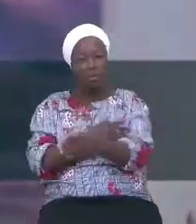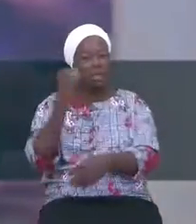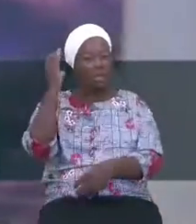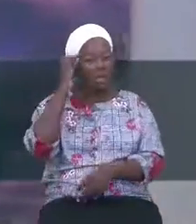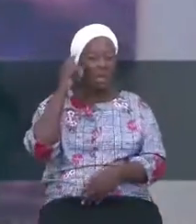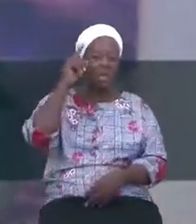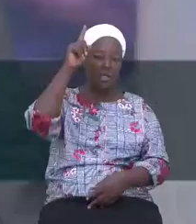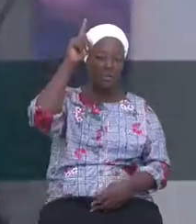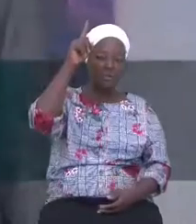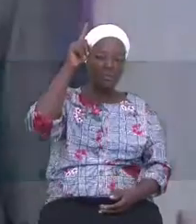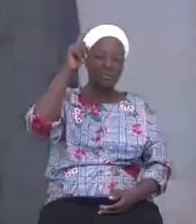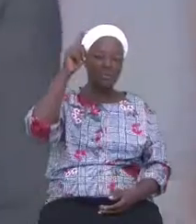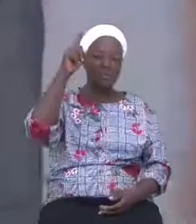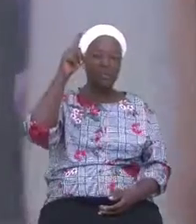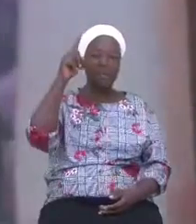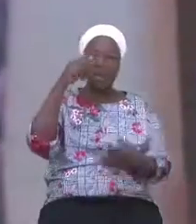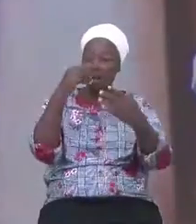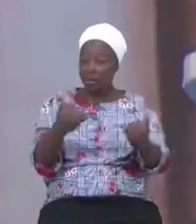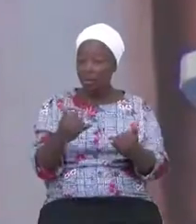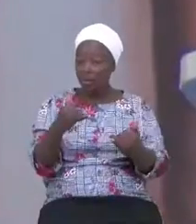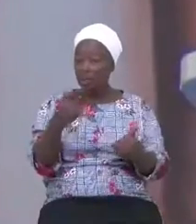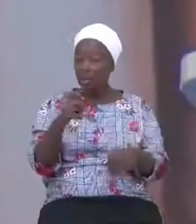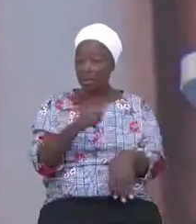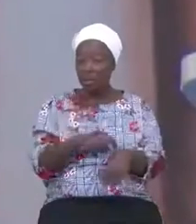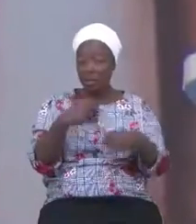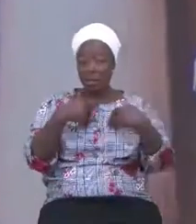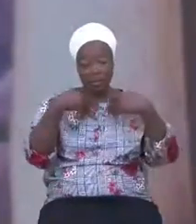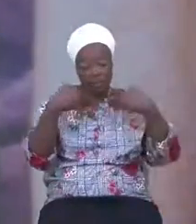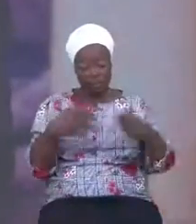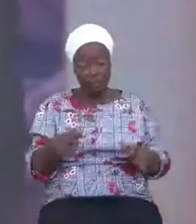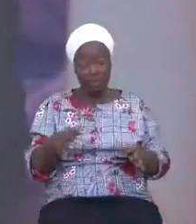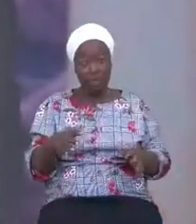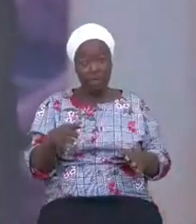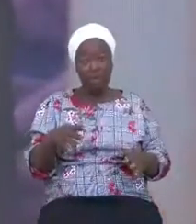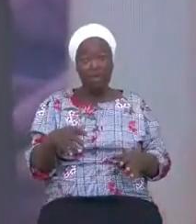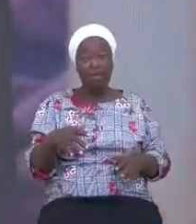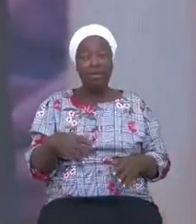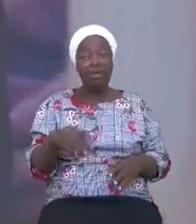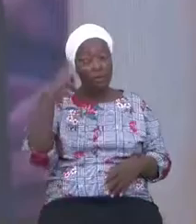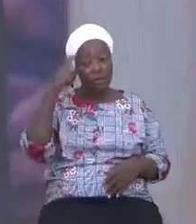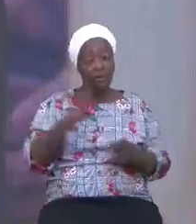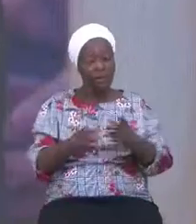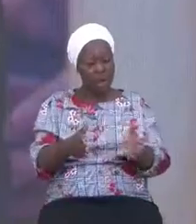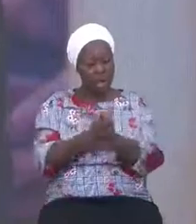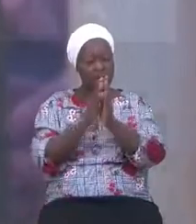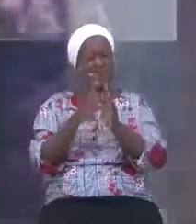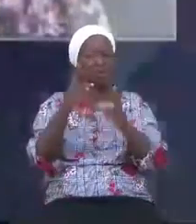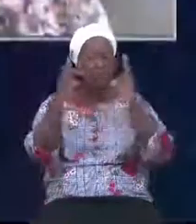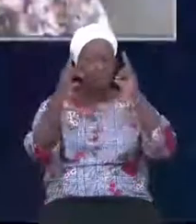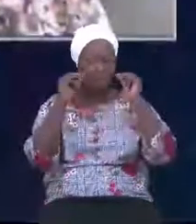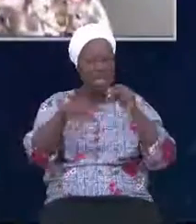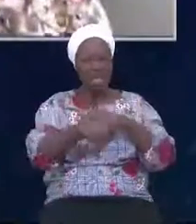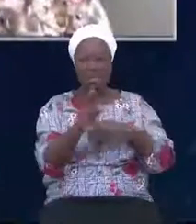écoutez-le maintenant. Le temps est passé pour que vous posiez une question à